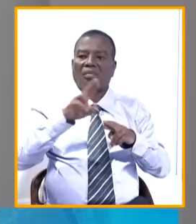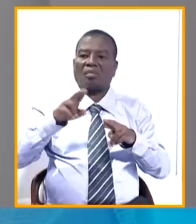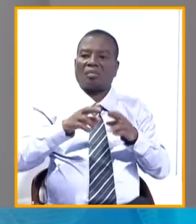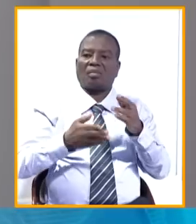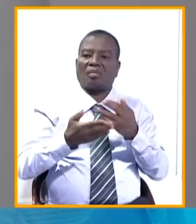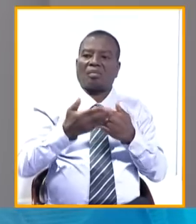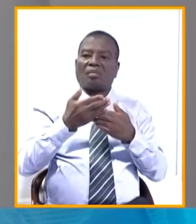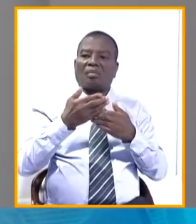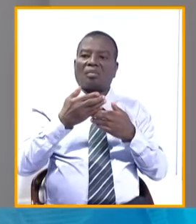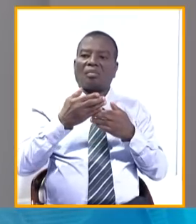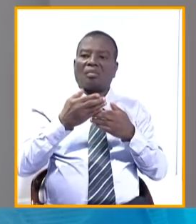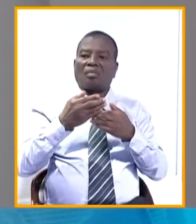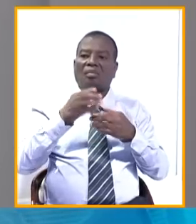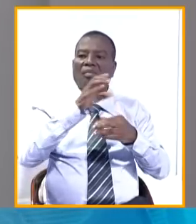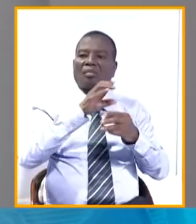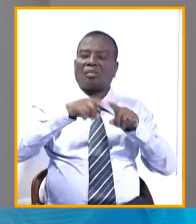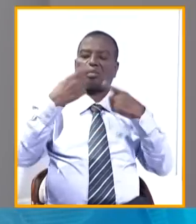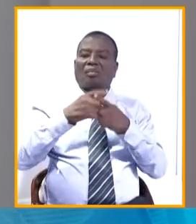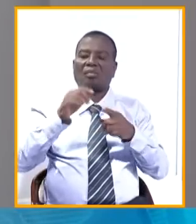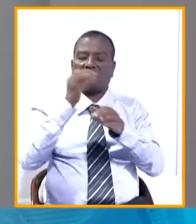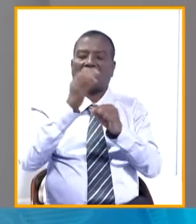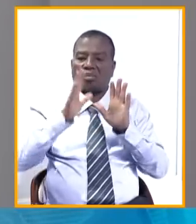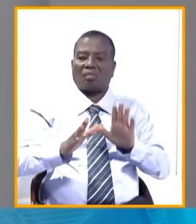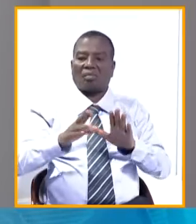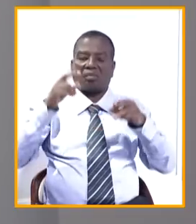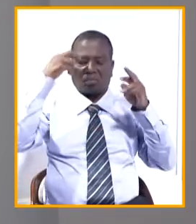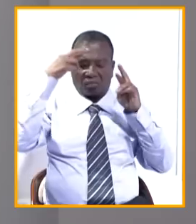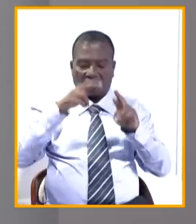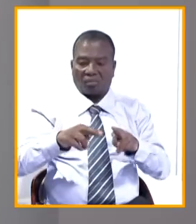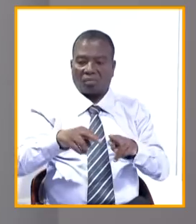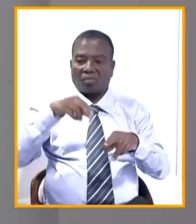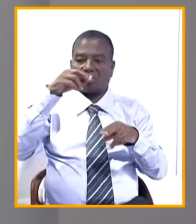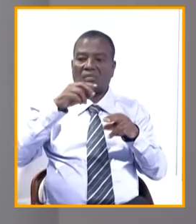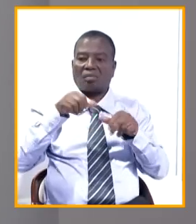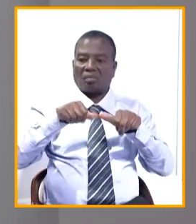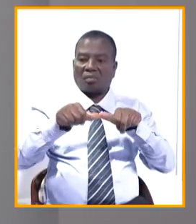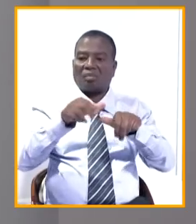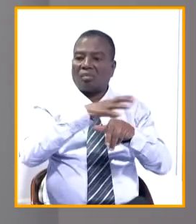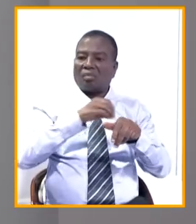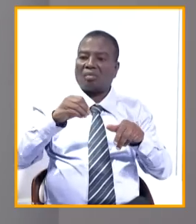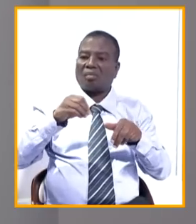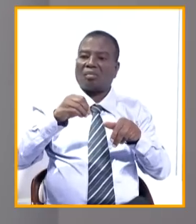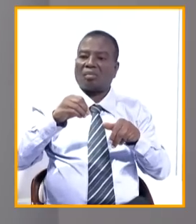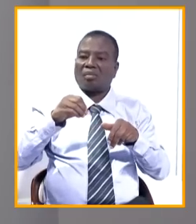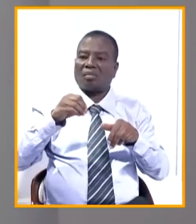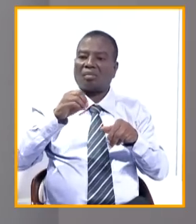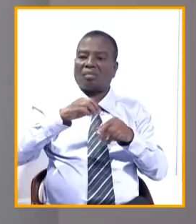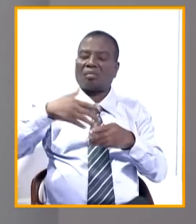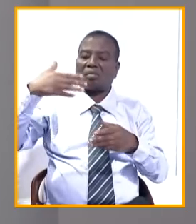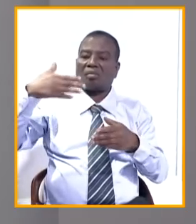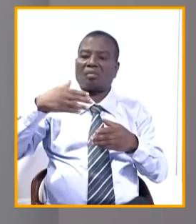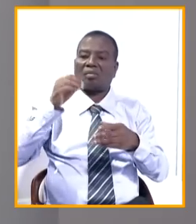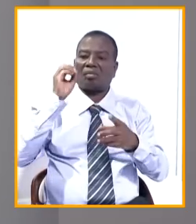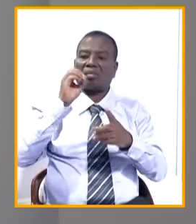par catégorie de fonctionnaires et agents de l'État, le respect de la durée réglementaire des missions, la taille des